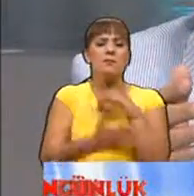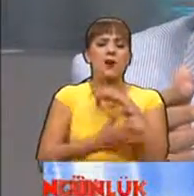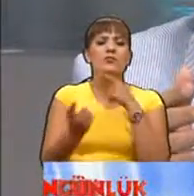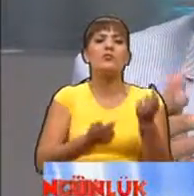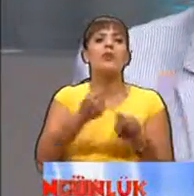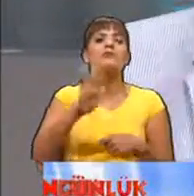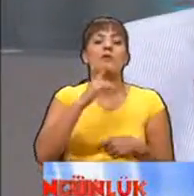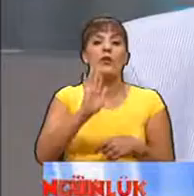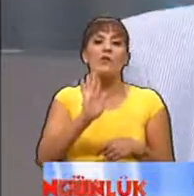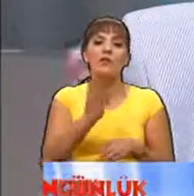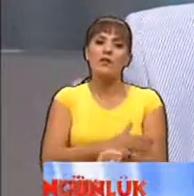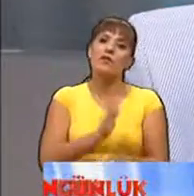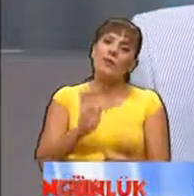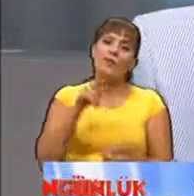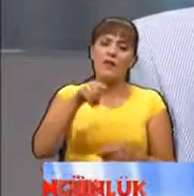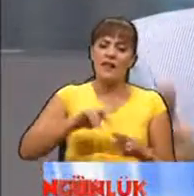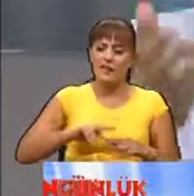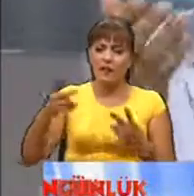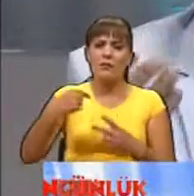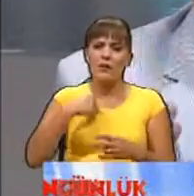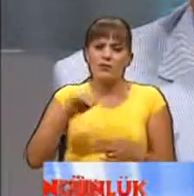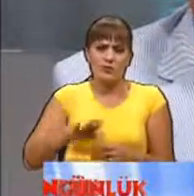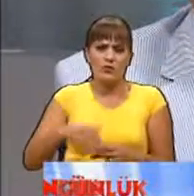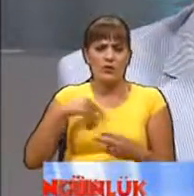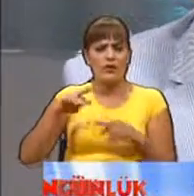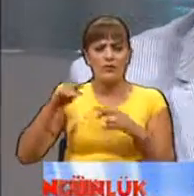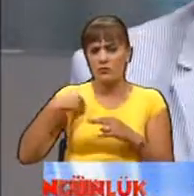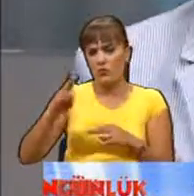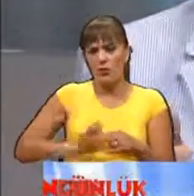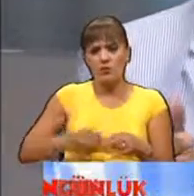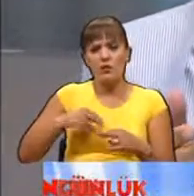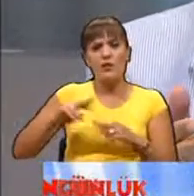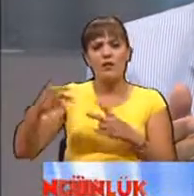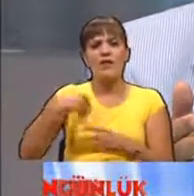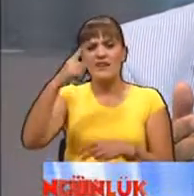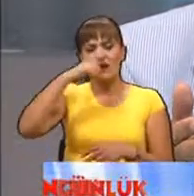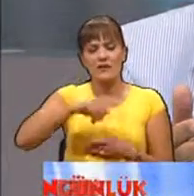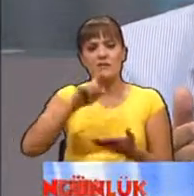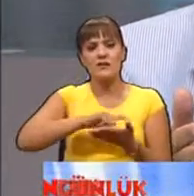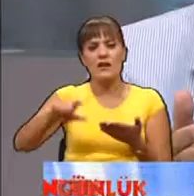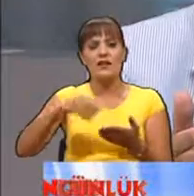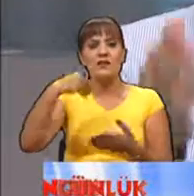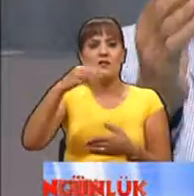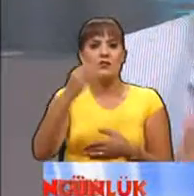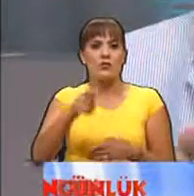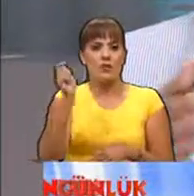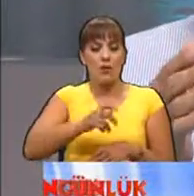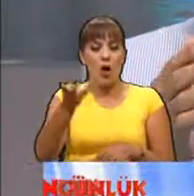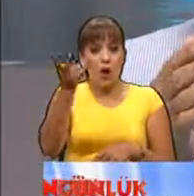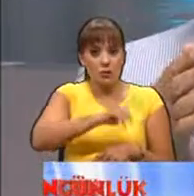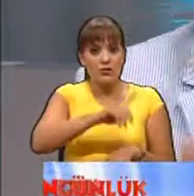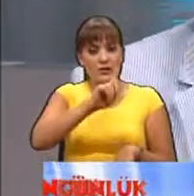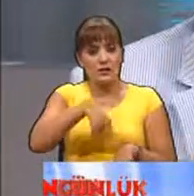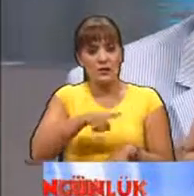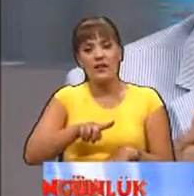bağışla uğraştırma diyor. Vatandaş da evladım devret de ben çocuğa devretmek istiyorum. Ve resmi senedi satış olarak yapıyorlar.